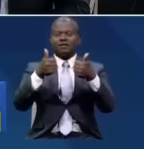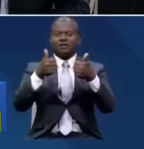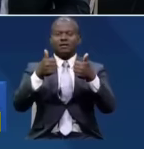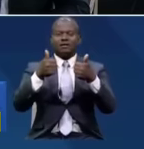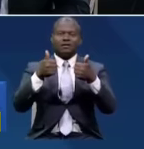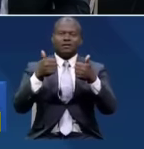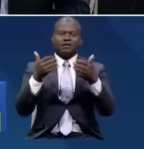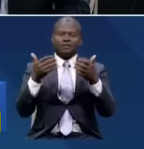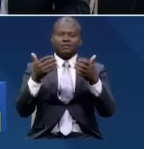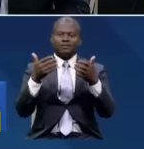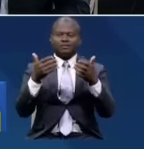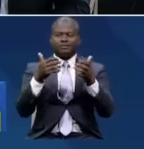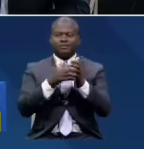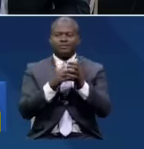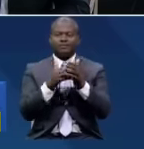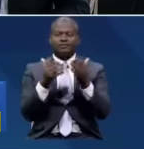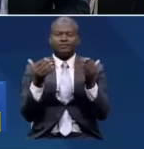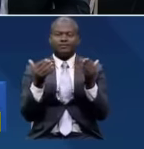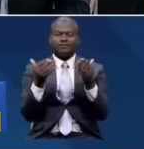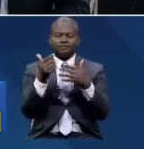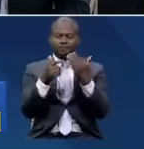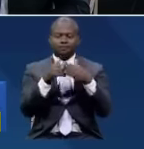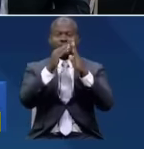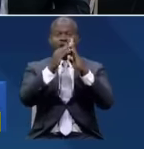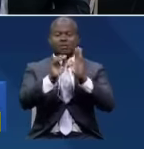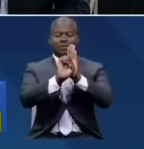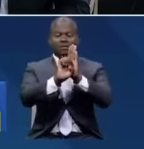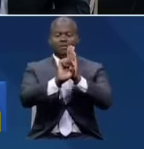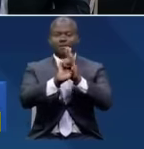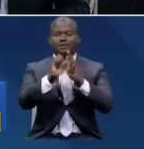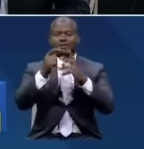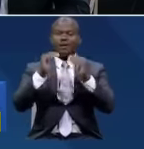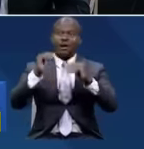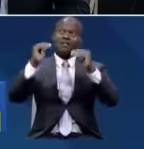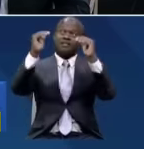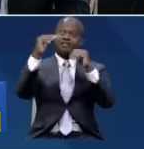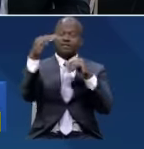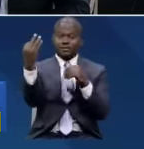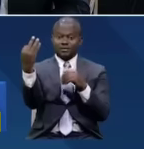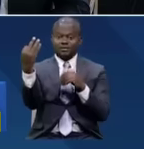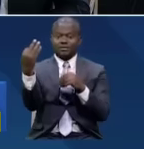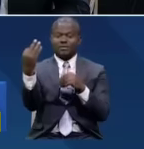turabishimira nyakubahwa perezida wa repubulika rwose kuko ni iterambere atugejejeho muri aka kagari kacu